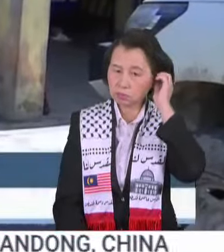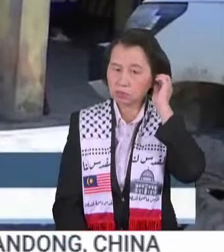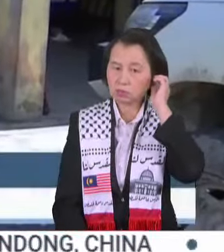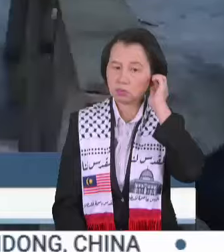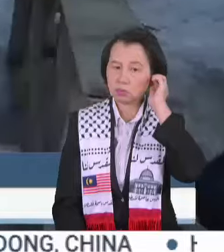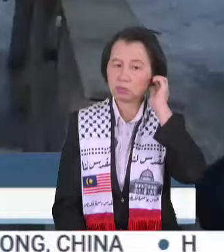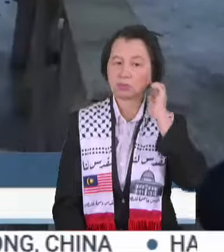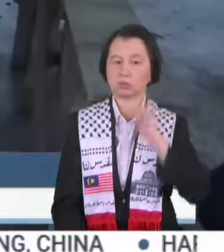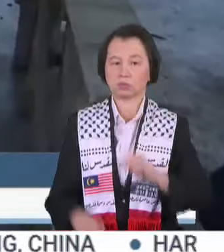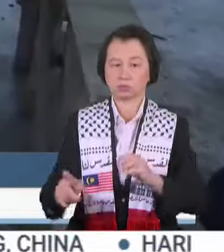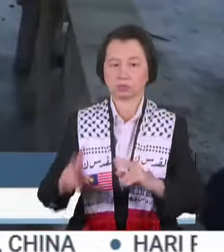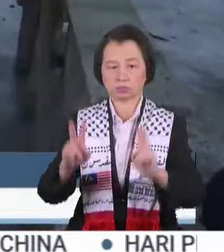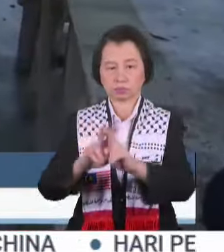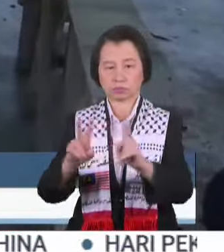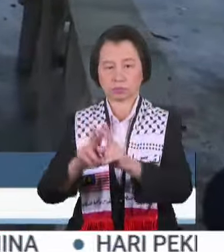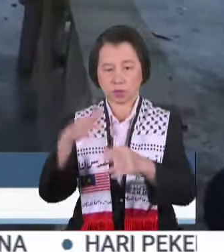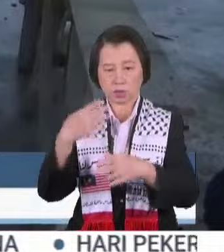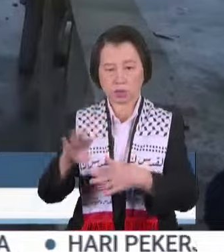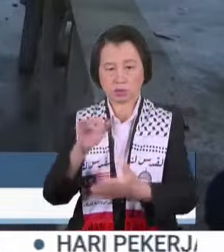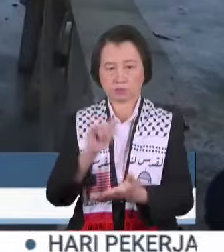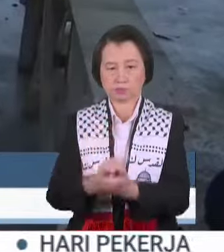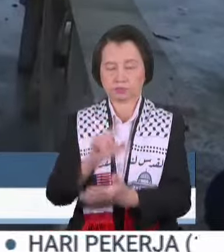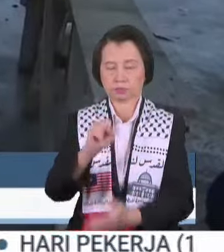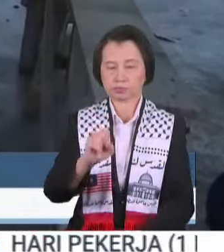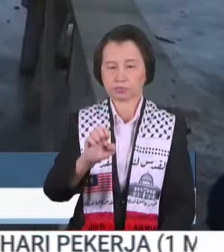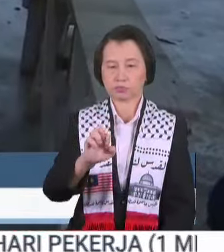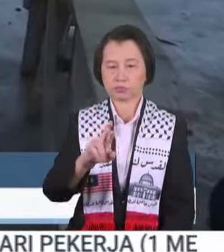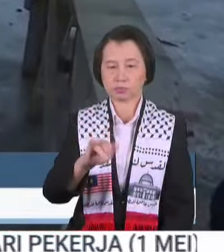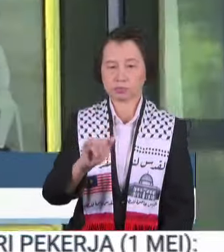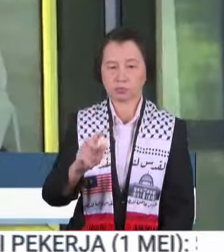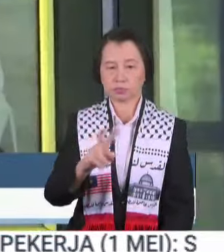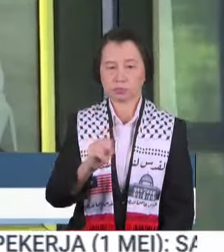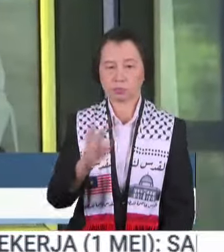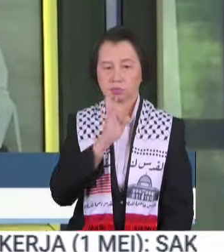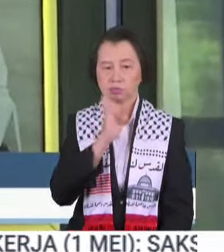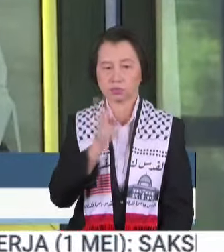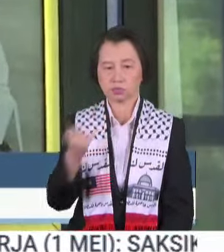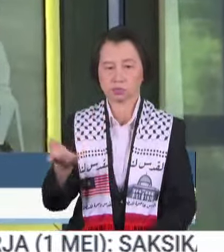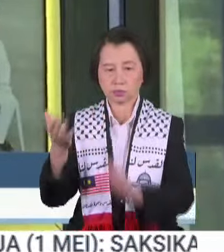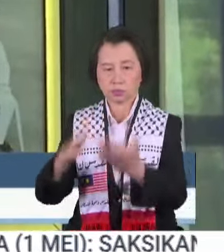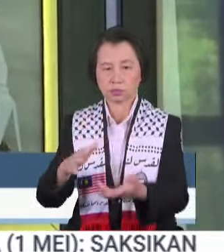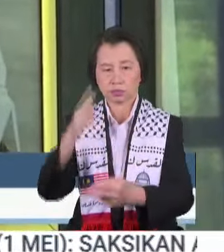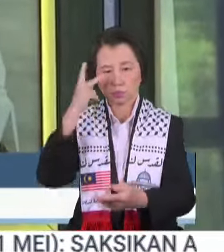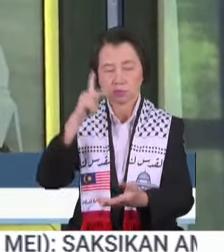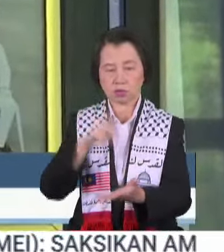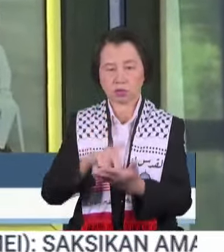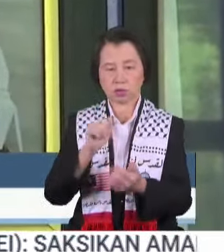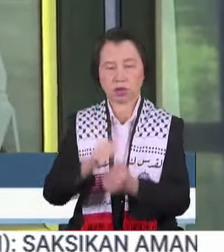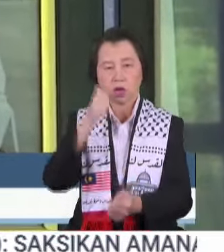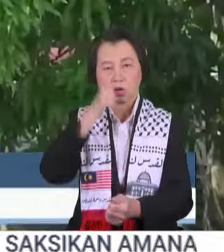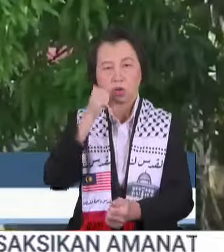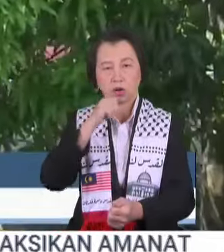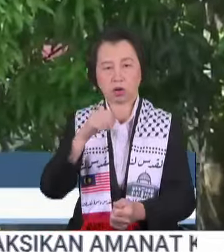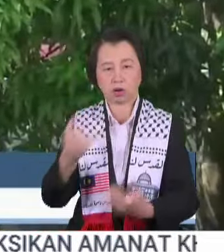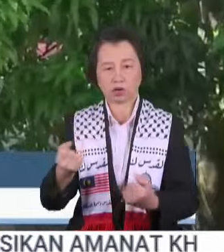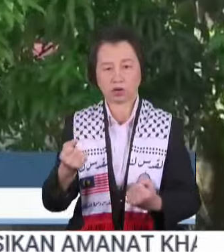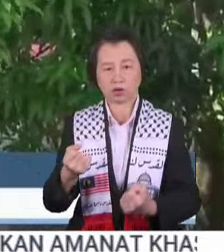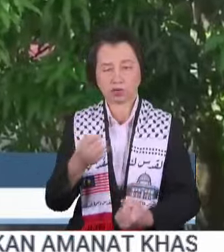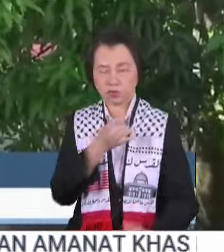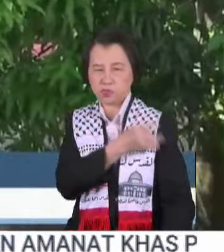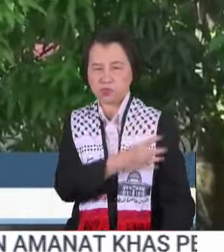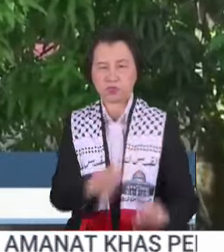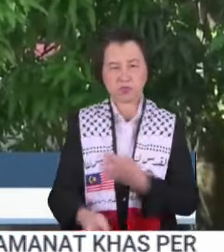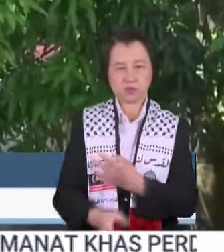Ditemui RTM di Kampung Sumpas Tampek, Serian, Johnny berkata mendiang dikenali sebagai seorang wanita lasak.